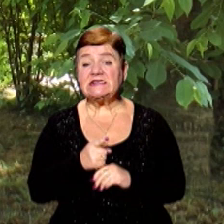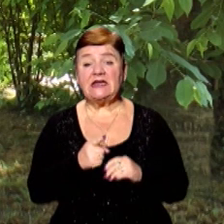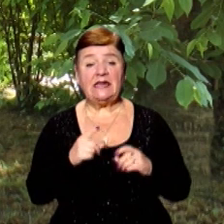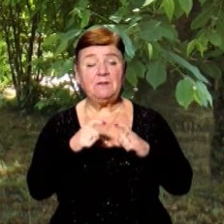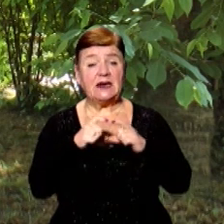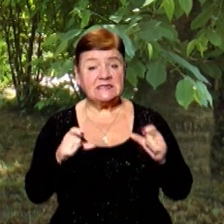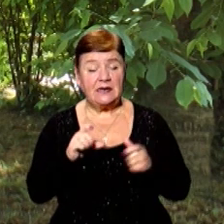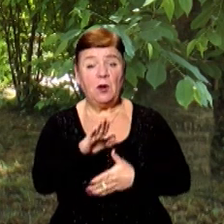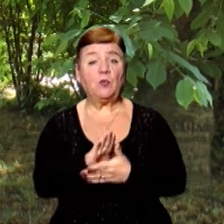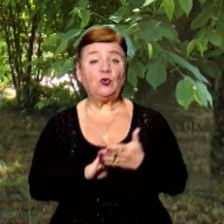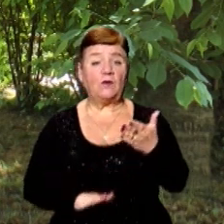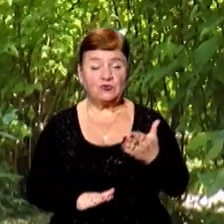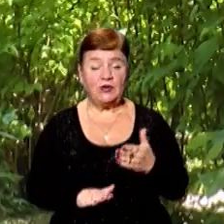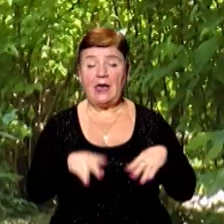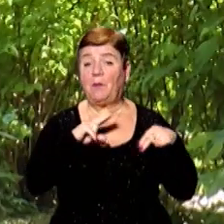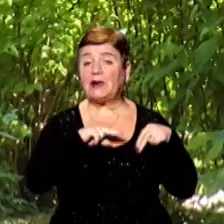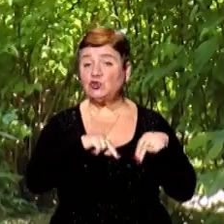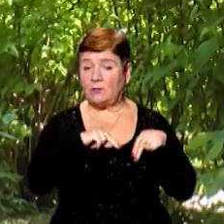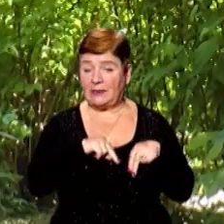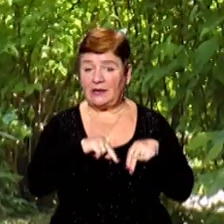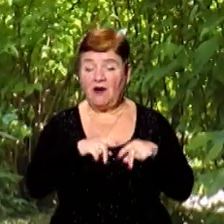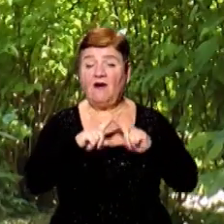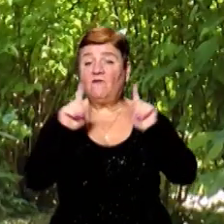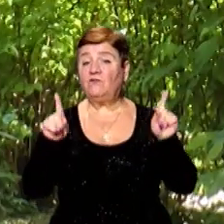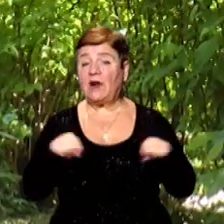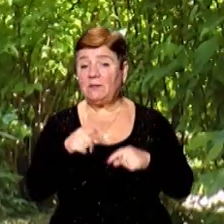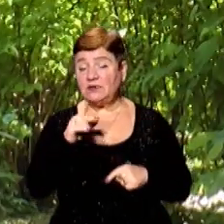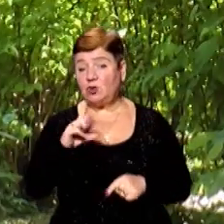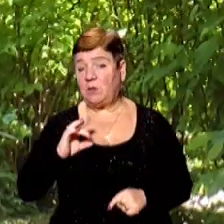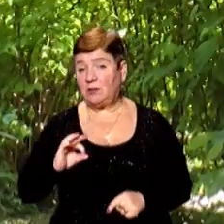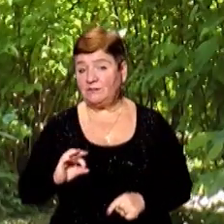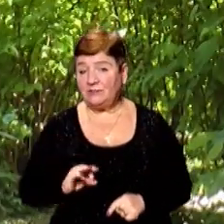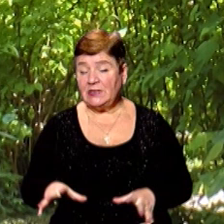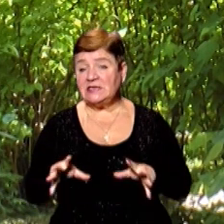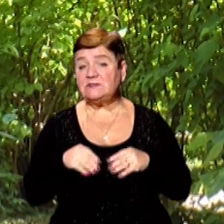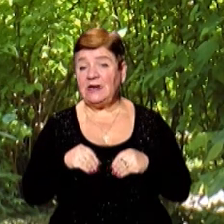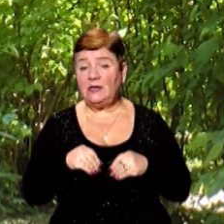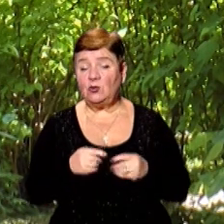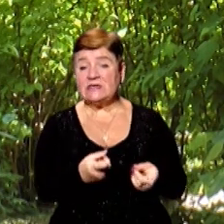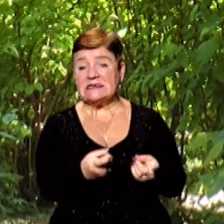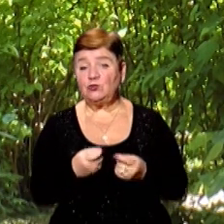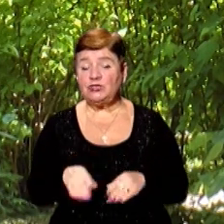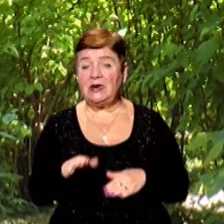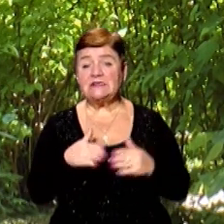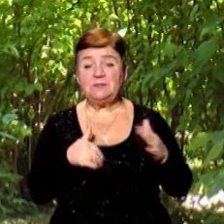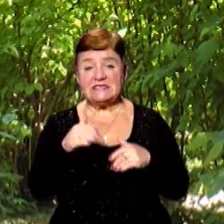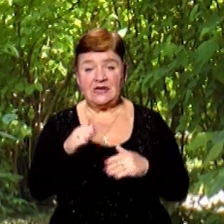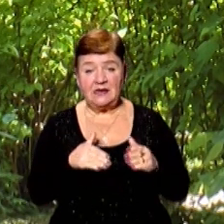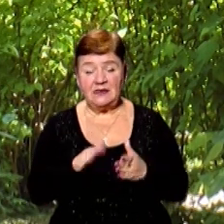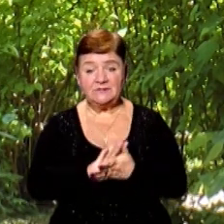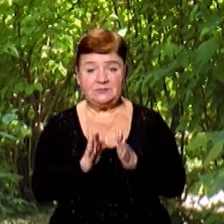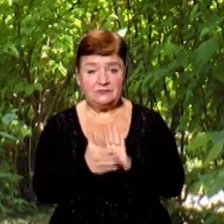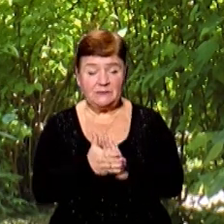заклад продовжує надалі, наразі працювати. У рамках слідства правоохоронці спільно із залученими фахівцями перевірять стан